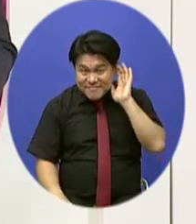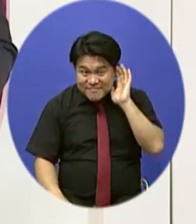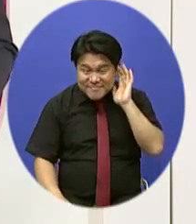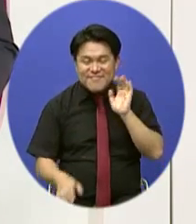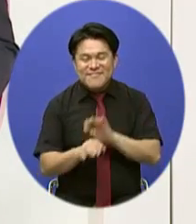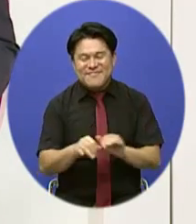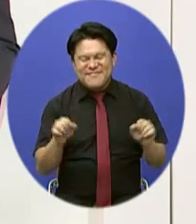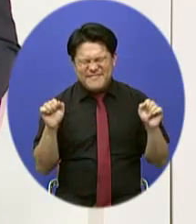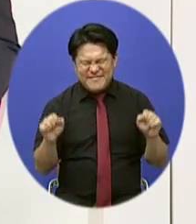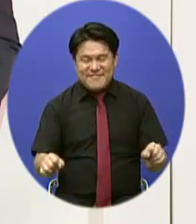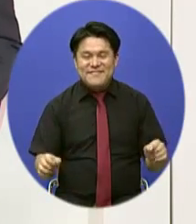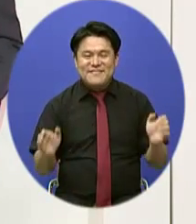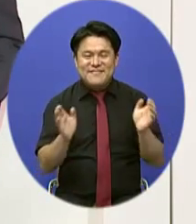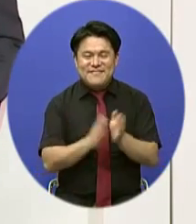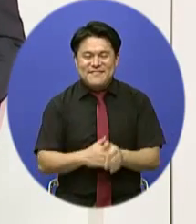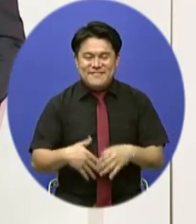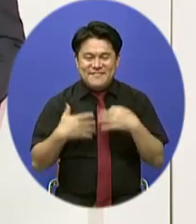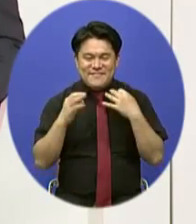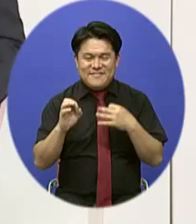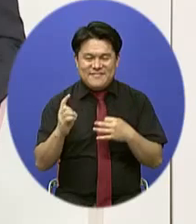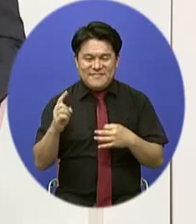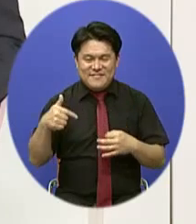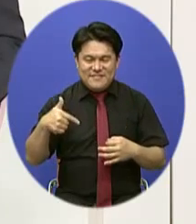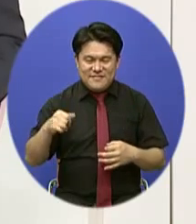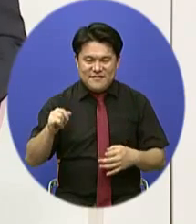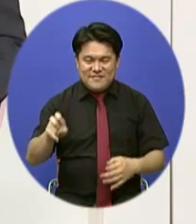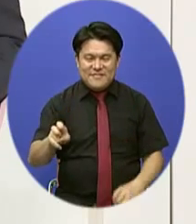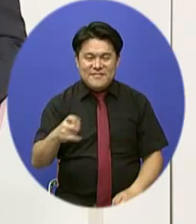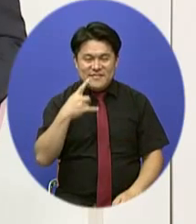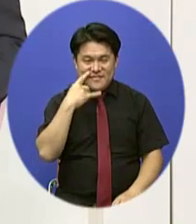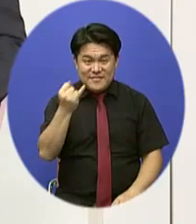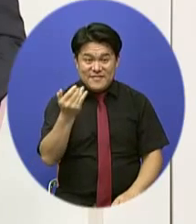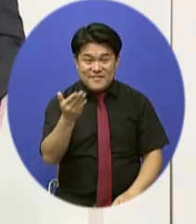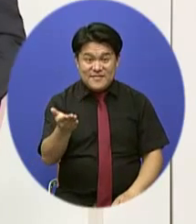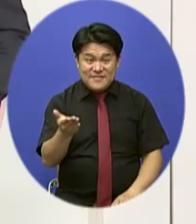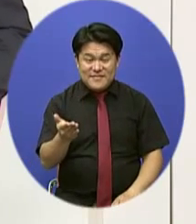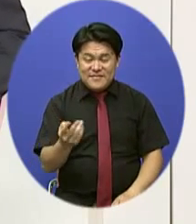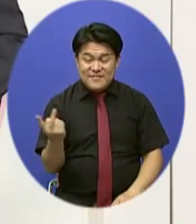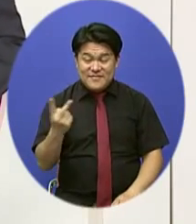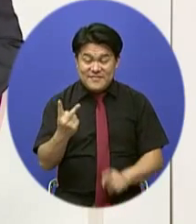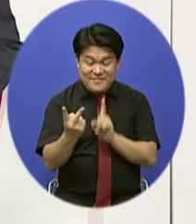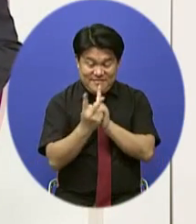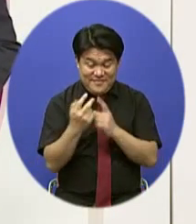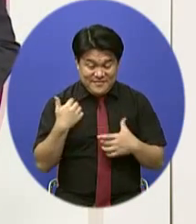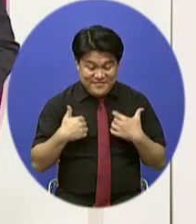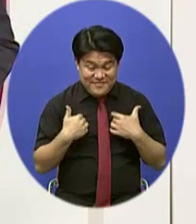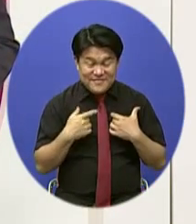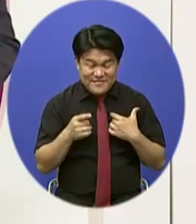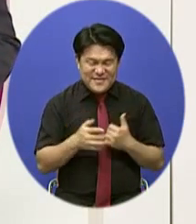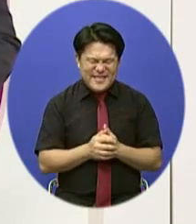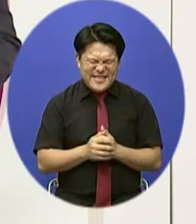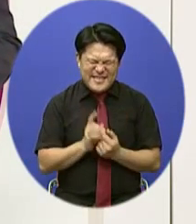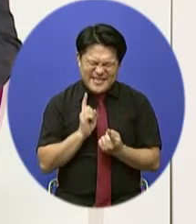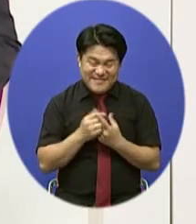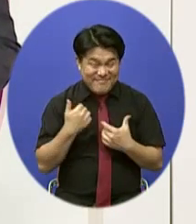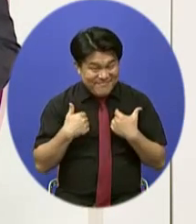안녕하세요. 어머나 김홍님 어머니. 아저씨 서정훈 씨 네. 반갑습니다. 아이고, 반갑습니다.